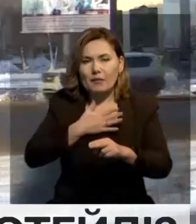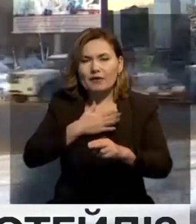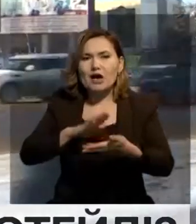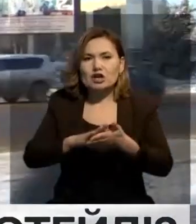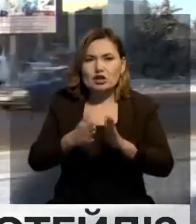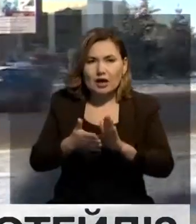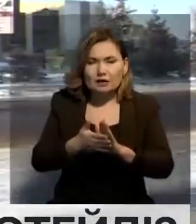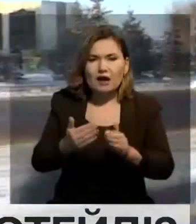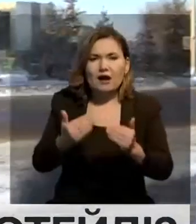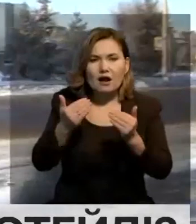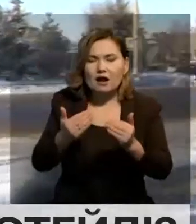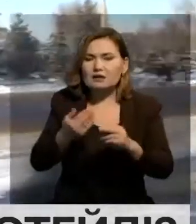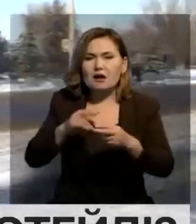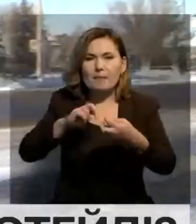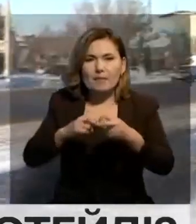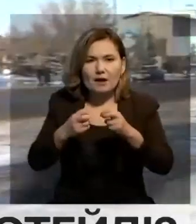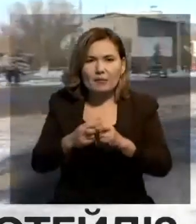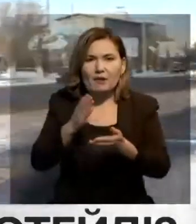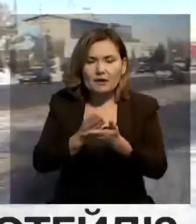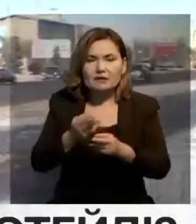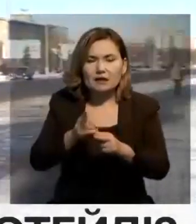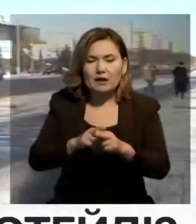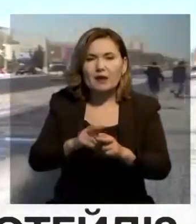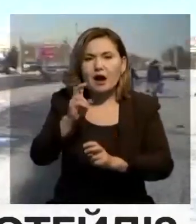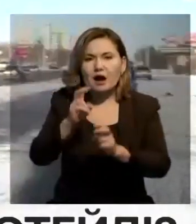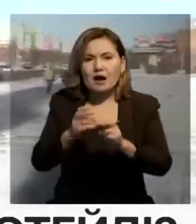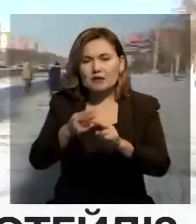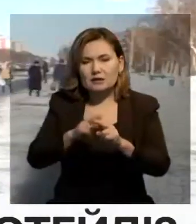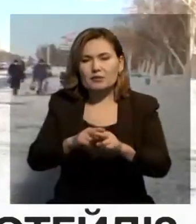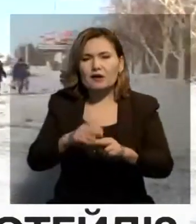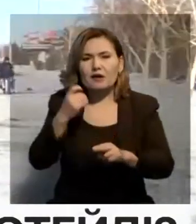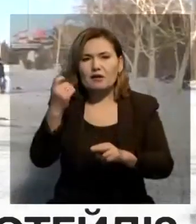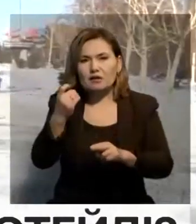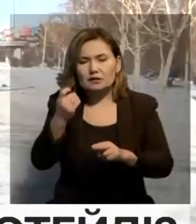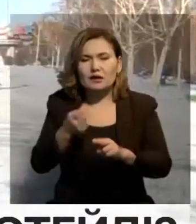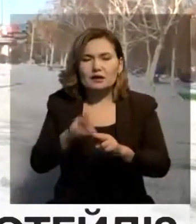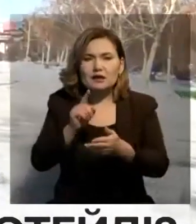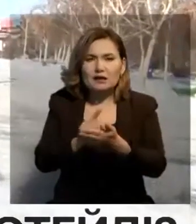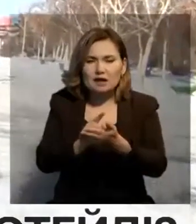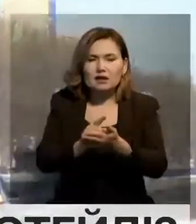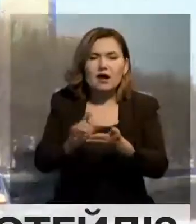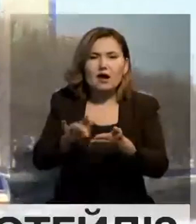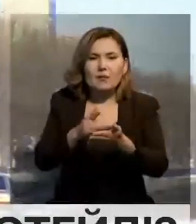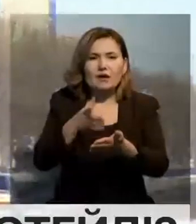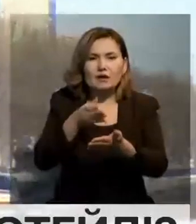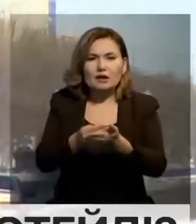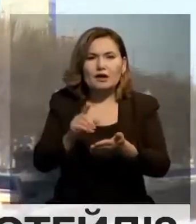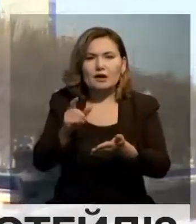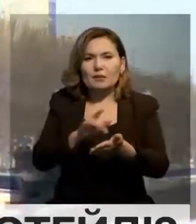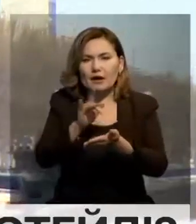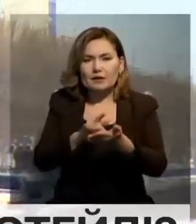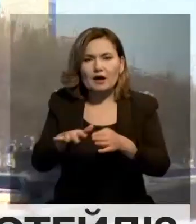мен қазіргі ахуалды салыстырып, айырмашылығын кәсіпорын иесінен талап етуді жөн санайды. Сондай-ақ Глебанов Екібастұз